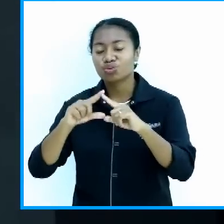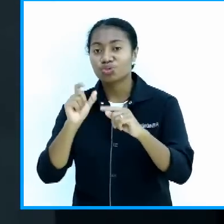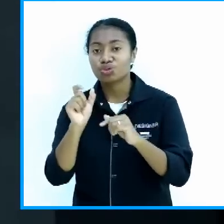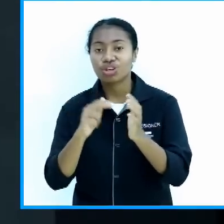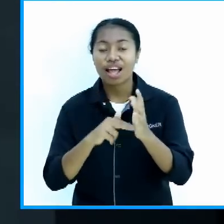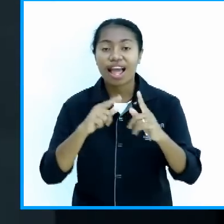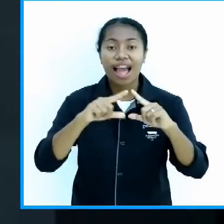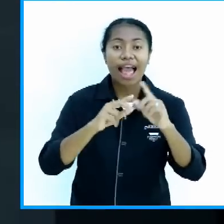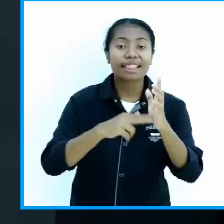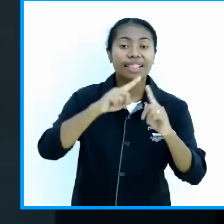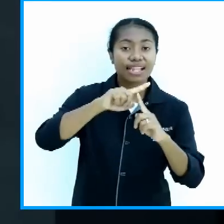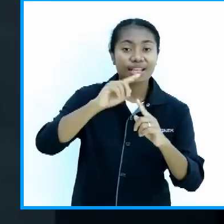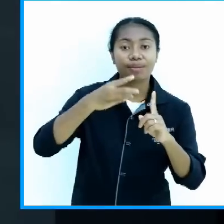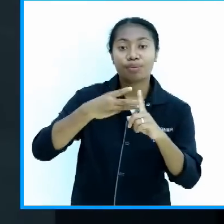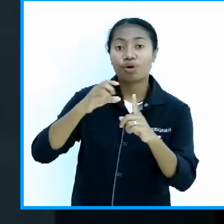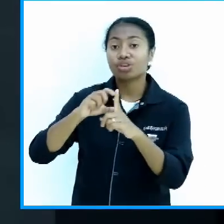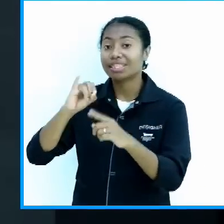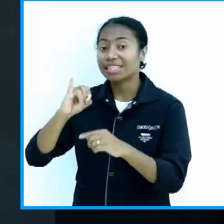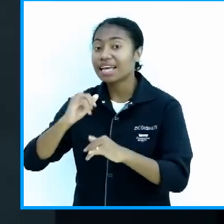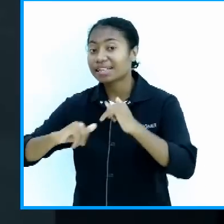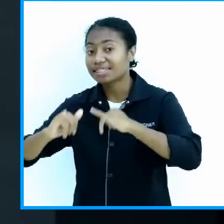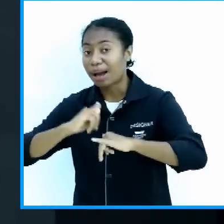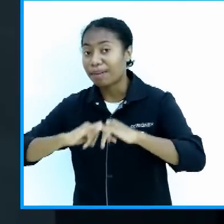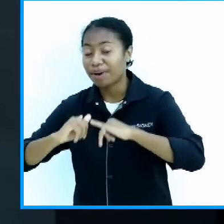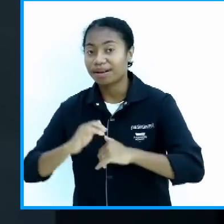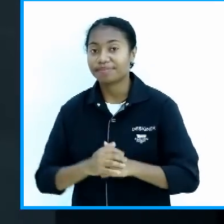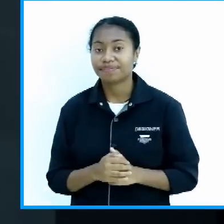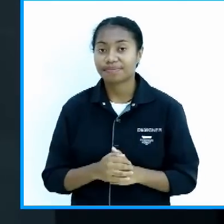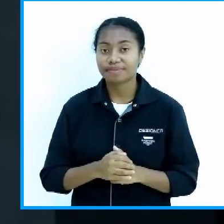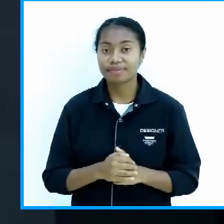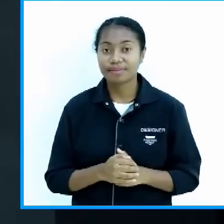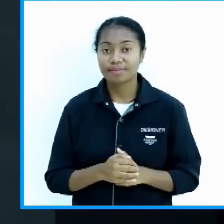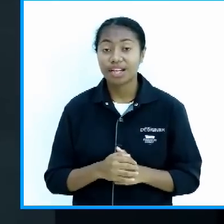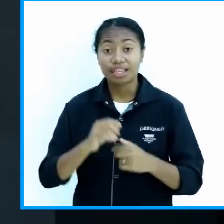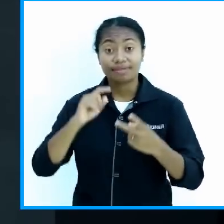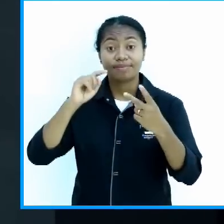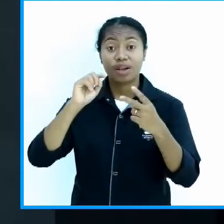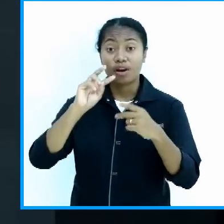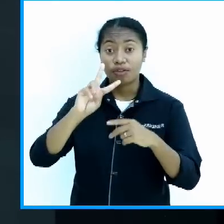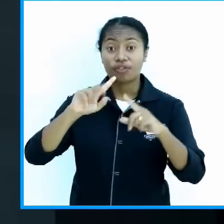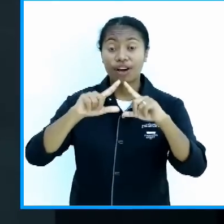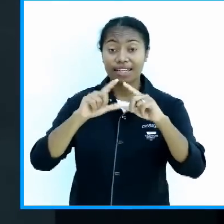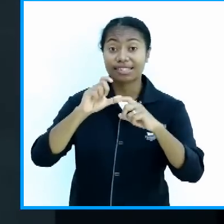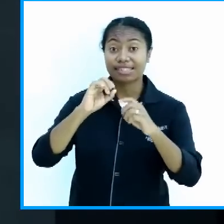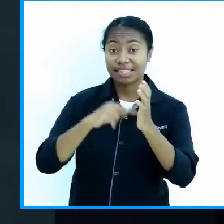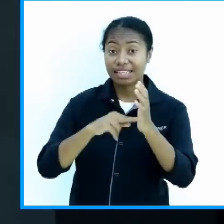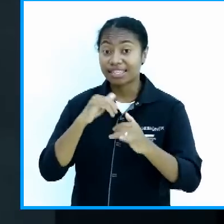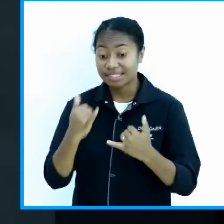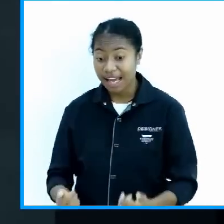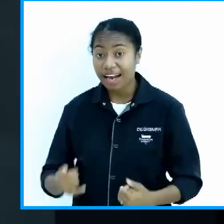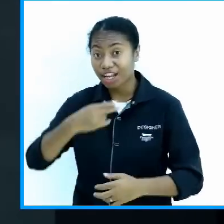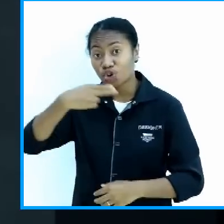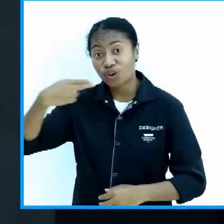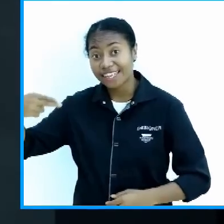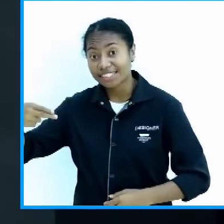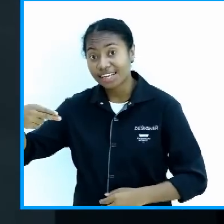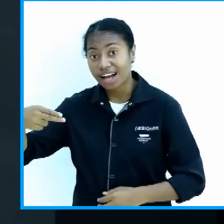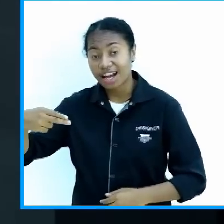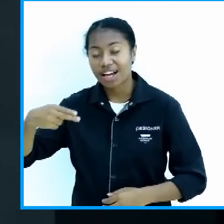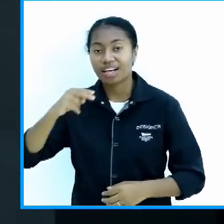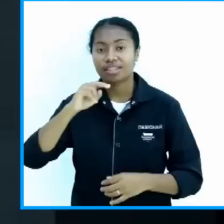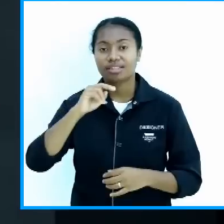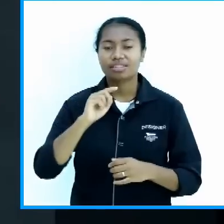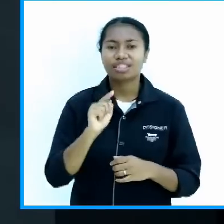namanya inactivated virus. Vaksin yang sekarang di Indonesia, Sinovac yang sudah ada itu inactivated virus ya.